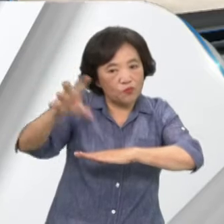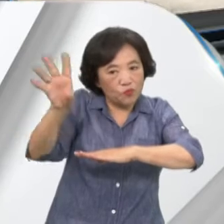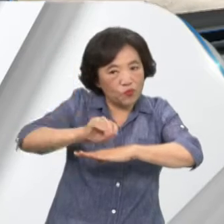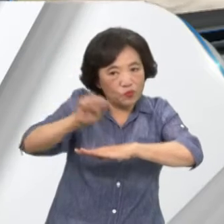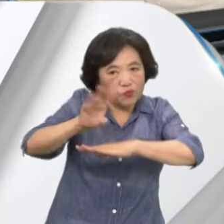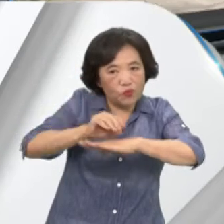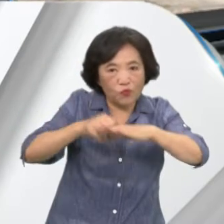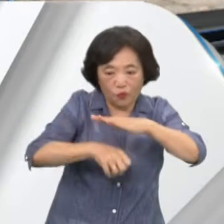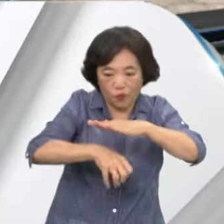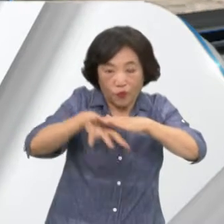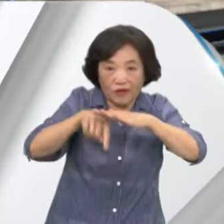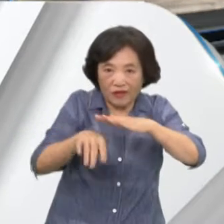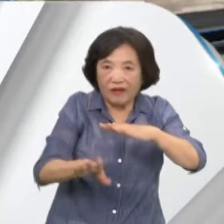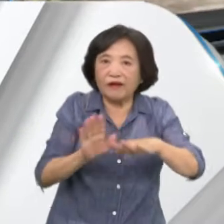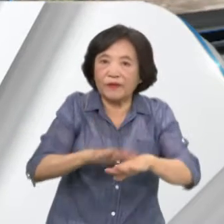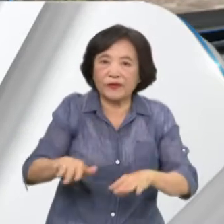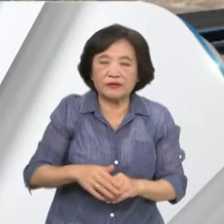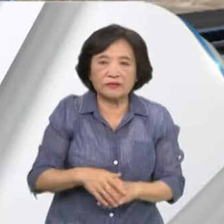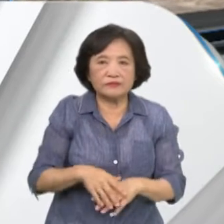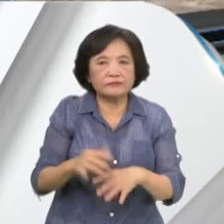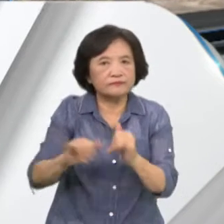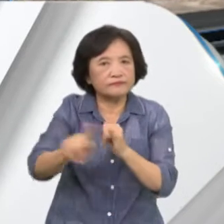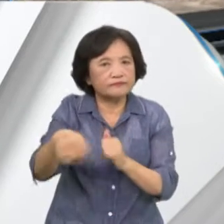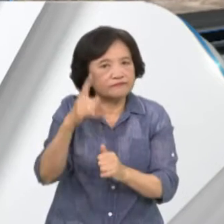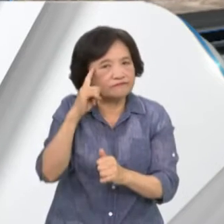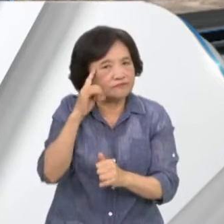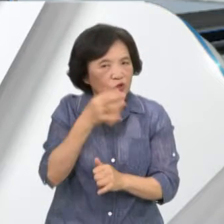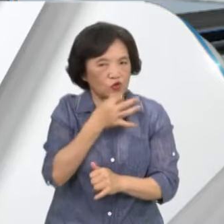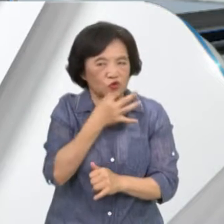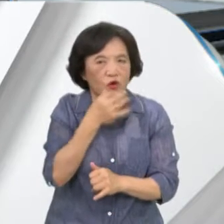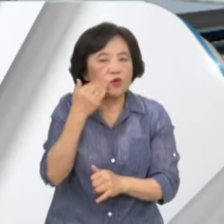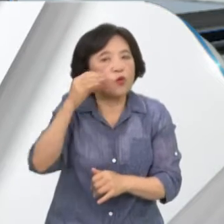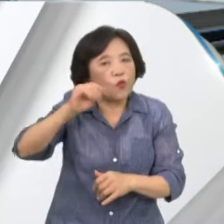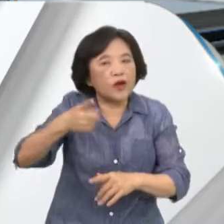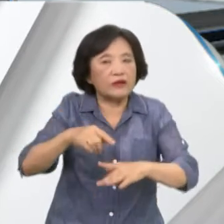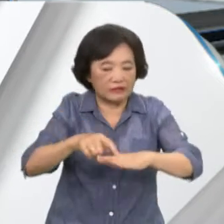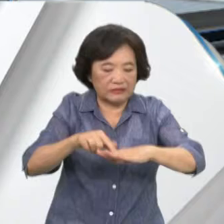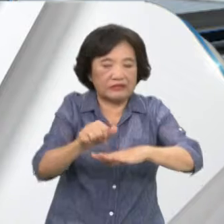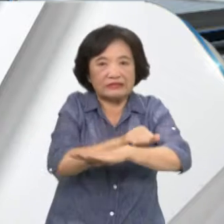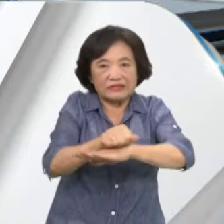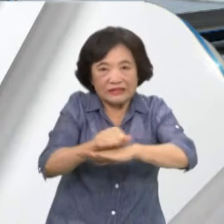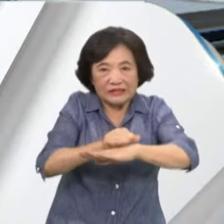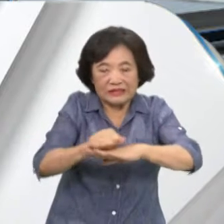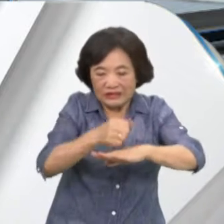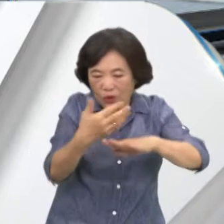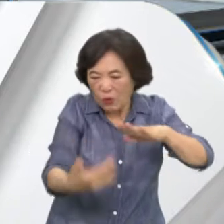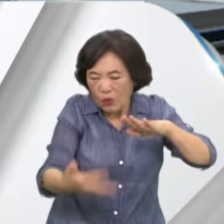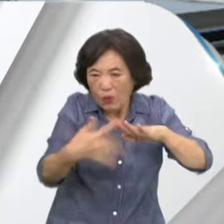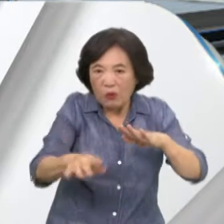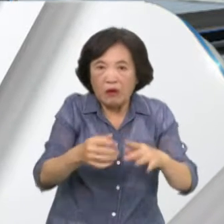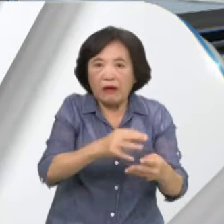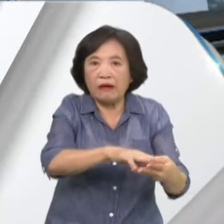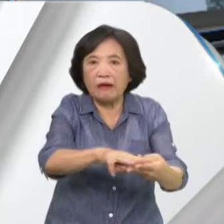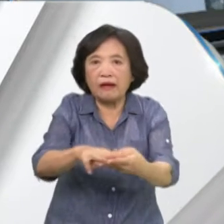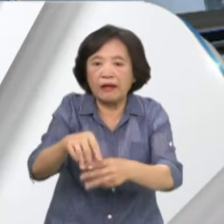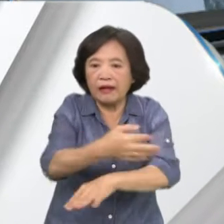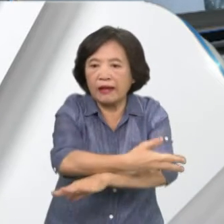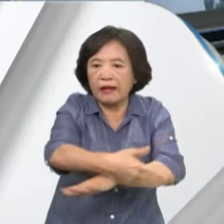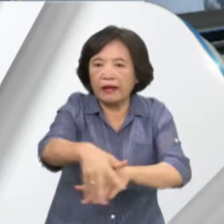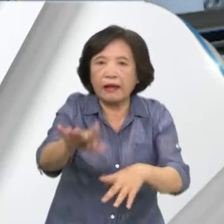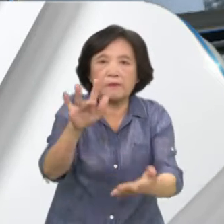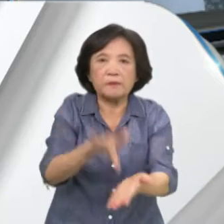个日头内供填满。福建嘅居民除小讲是供填满嘅恶作水，会丢到起上